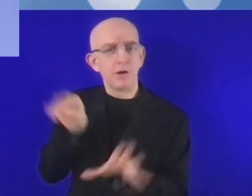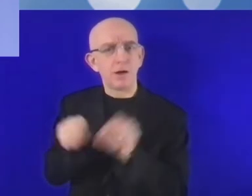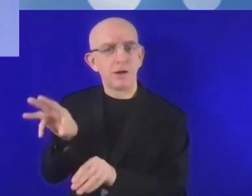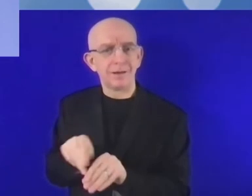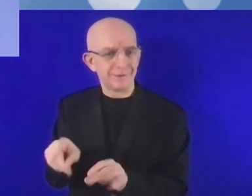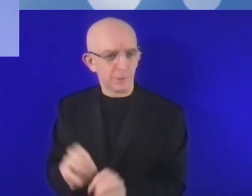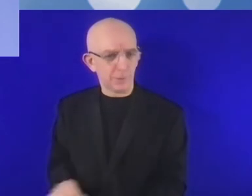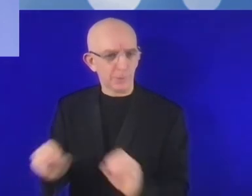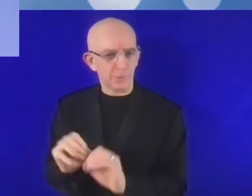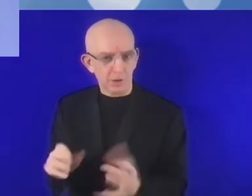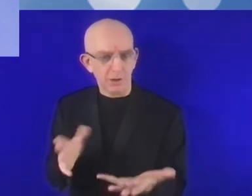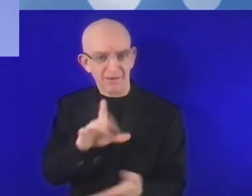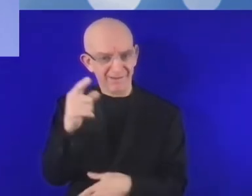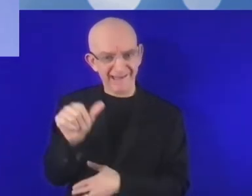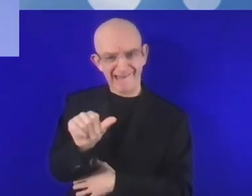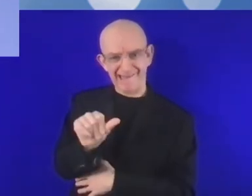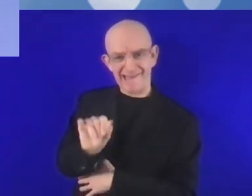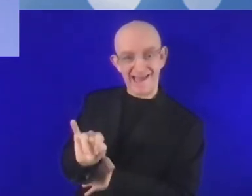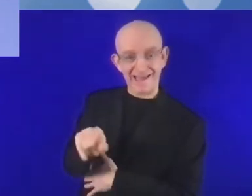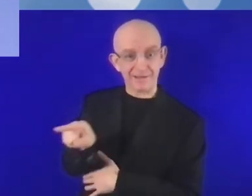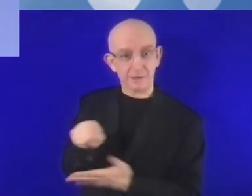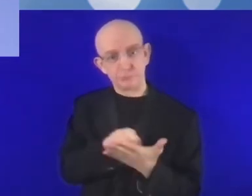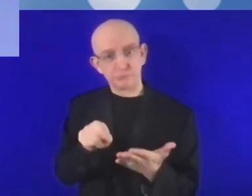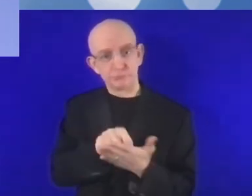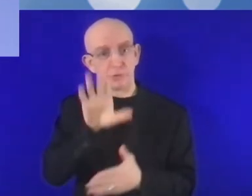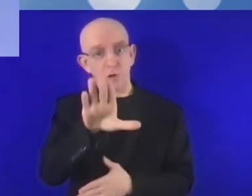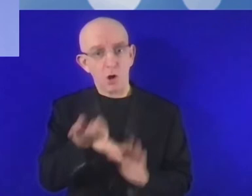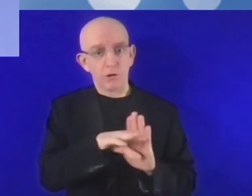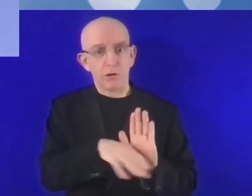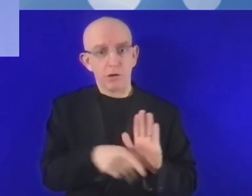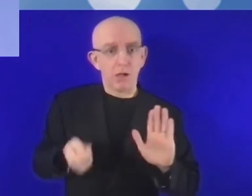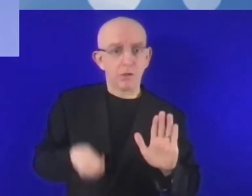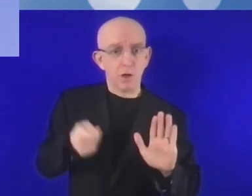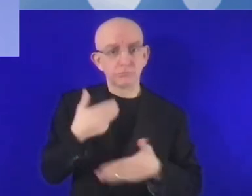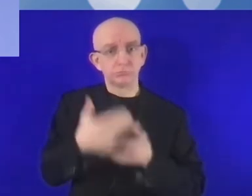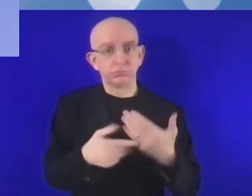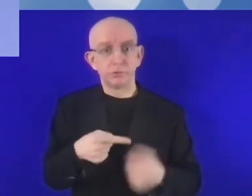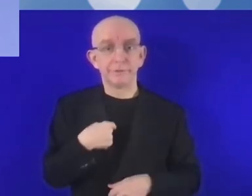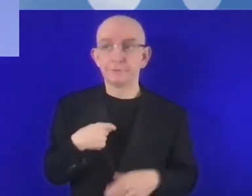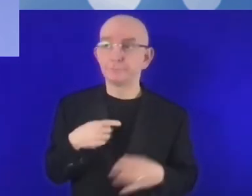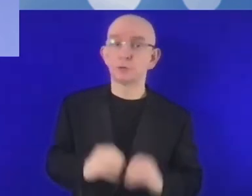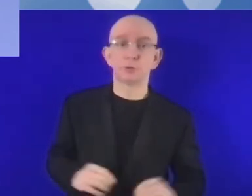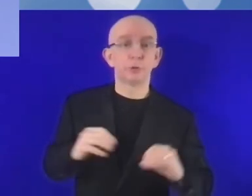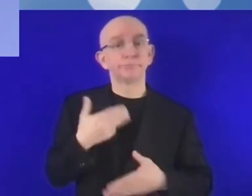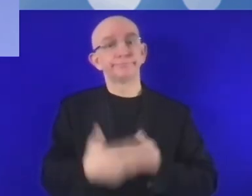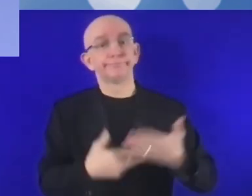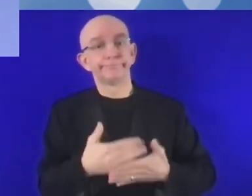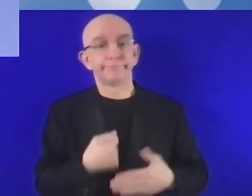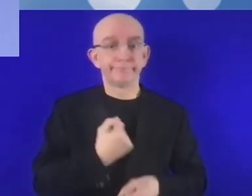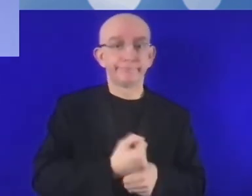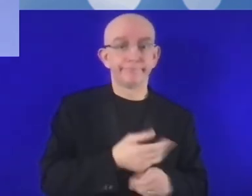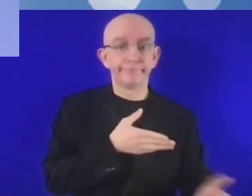وتعزفها بدلا منا. الذكاء لنتصور ذكاء اصطناعيا نستشير به في